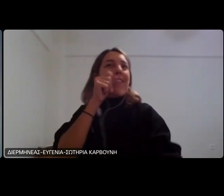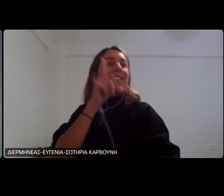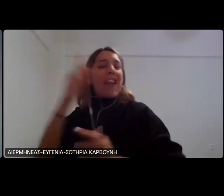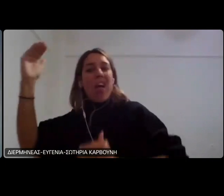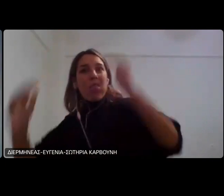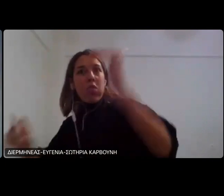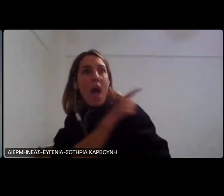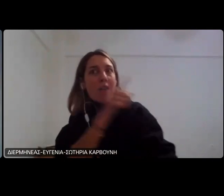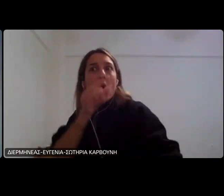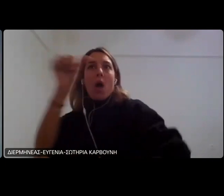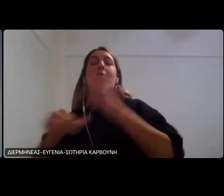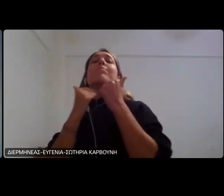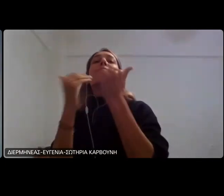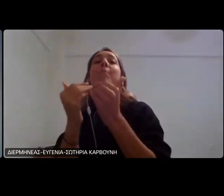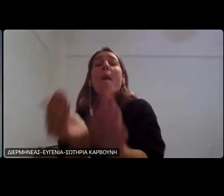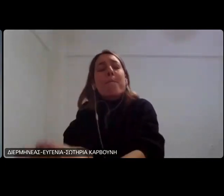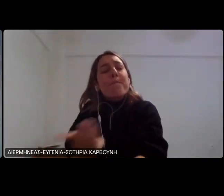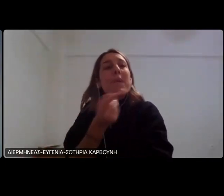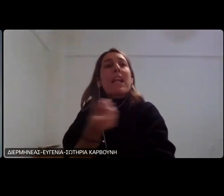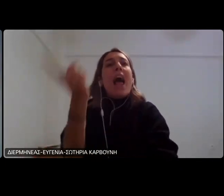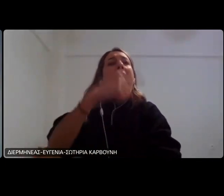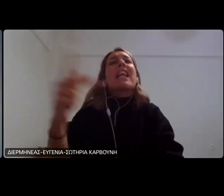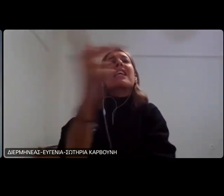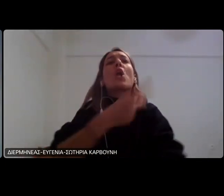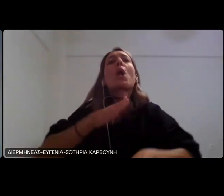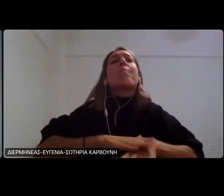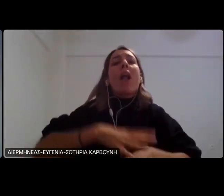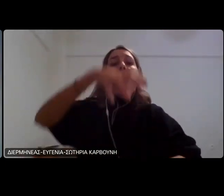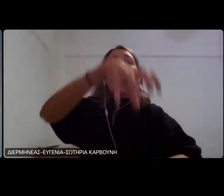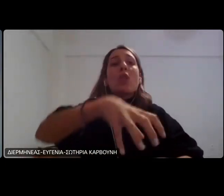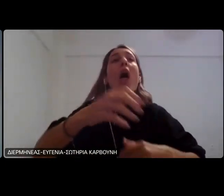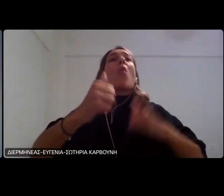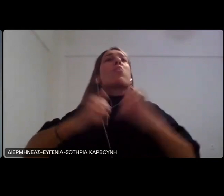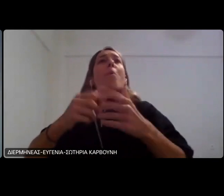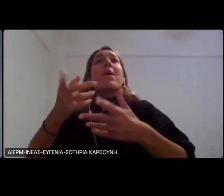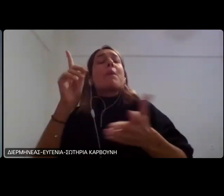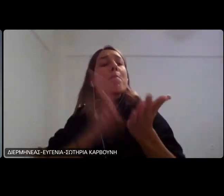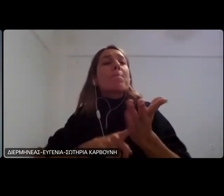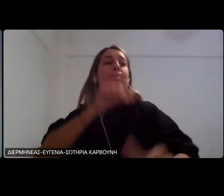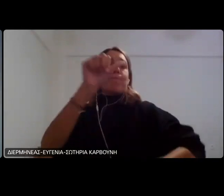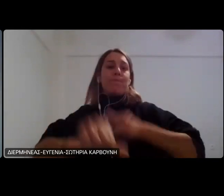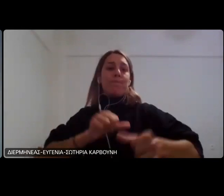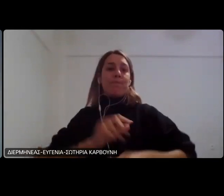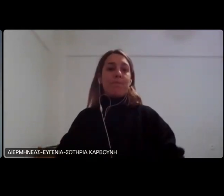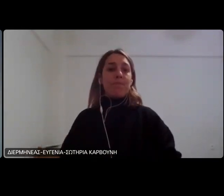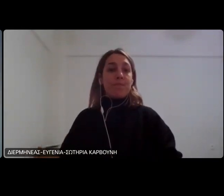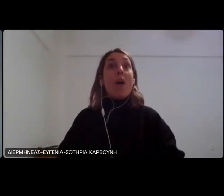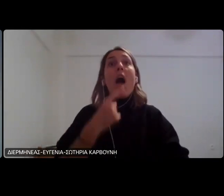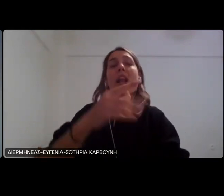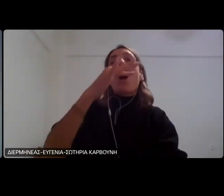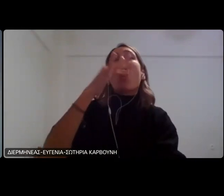σειρά από άλλους κοινωνικούς παράγοντες και δομές. Άρα, η εξάλληψη του γλωσσικού